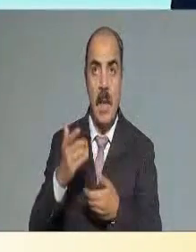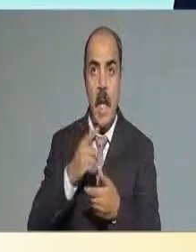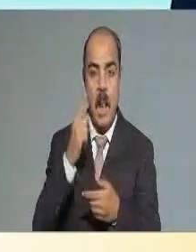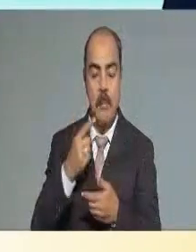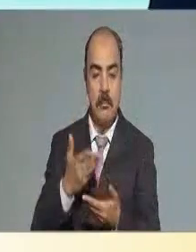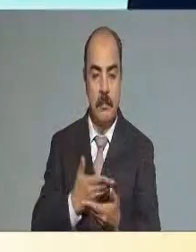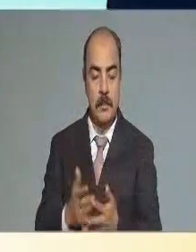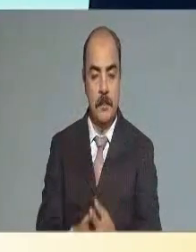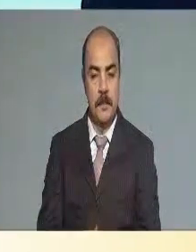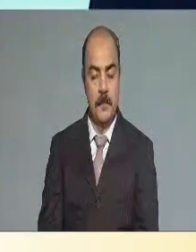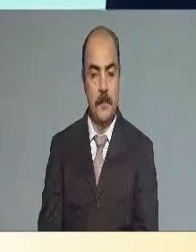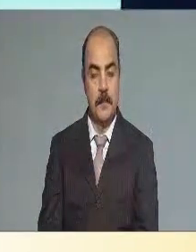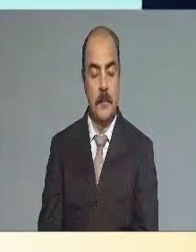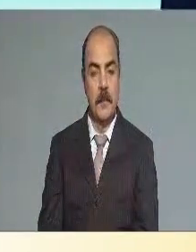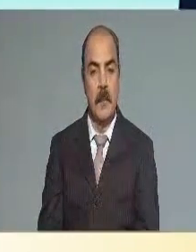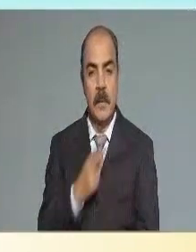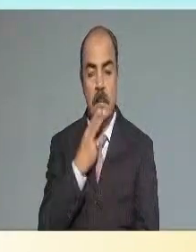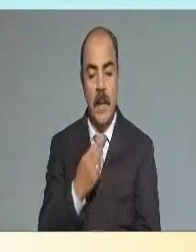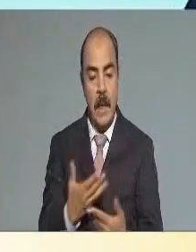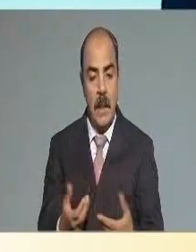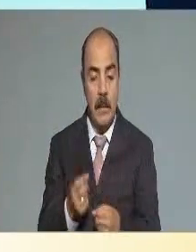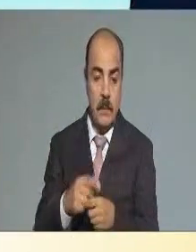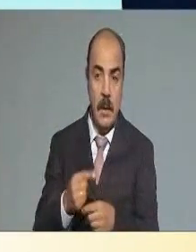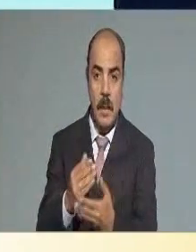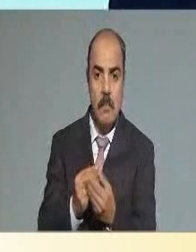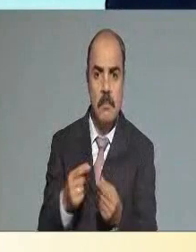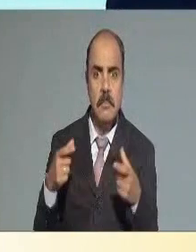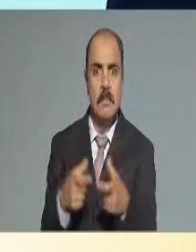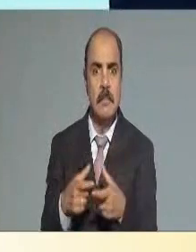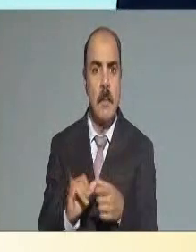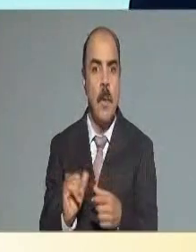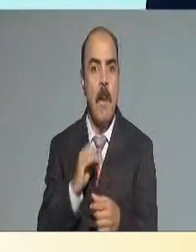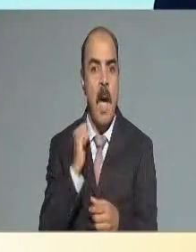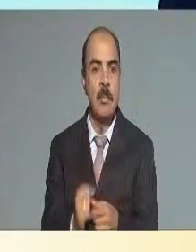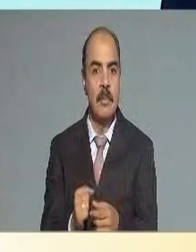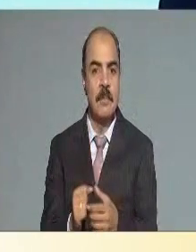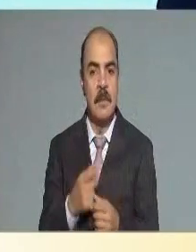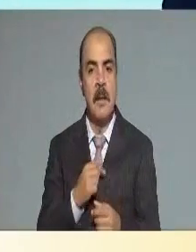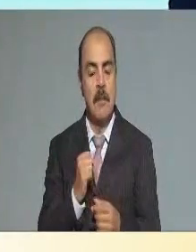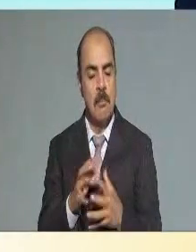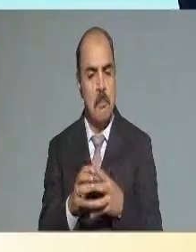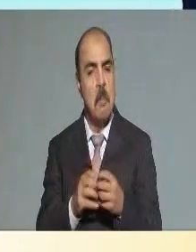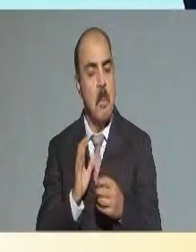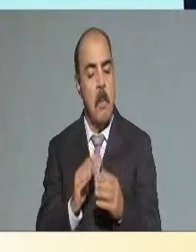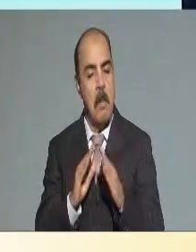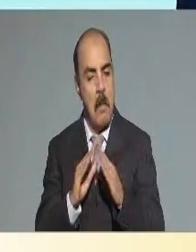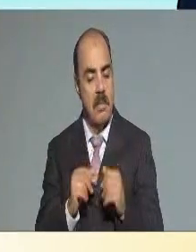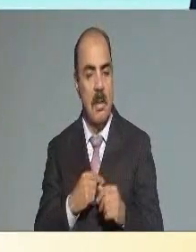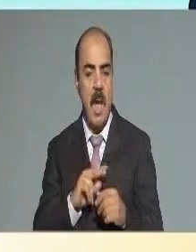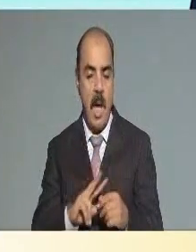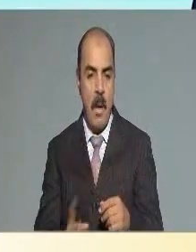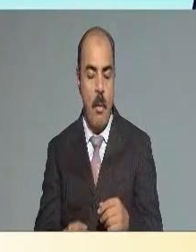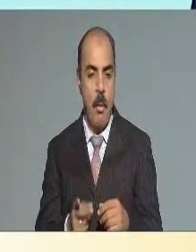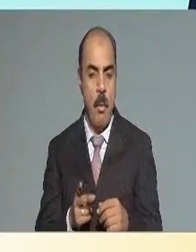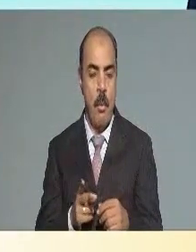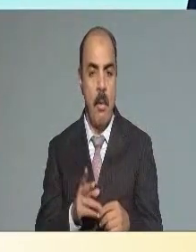صباح الخير. صباح النور. ست الوزيرة، اجتماعات بنقول انها مهمة للغاية لانها تستطيع ان تقدم سواء لمصر او